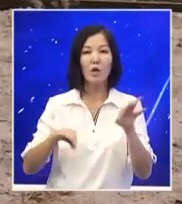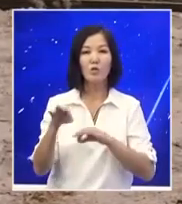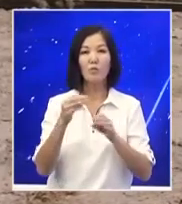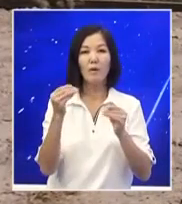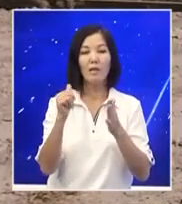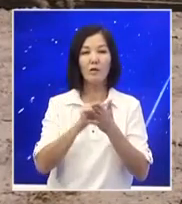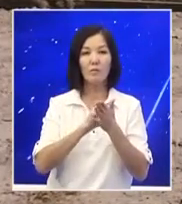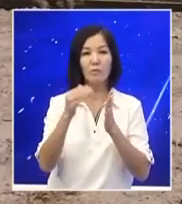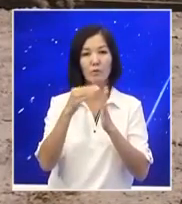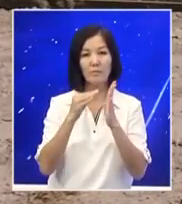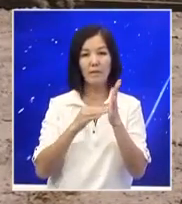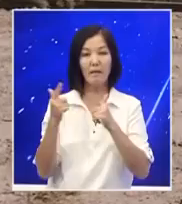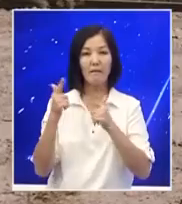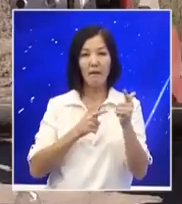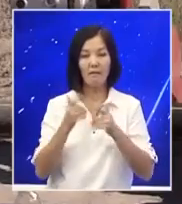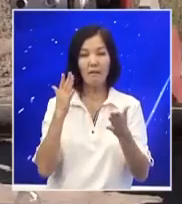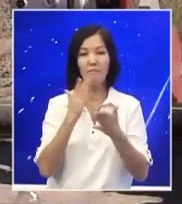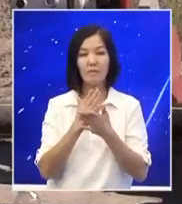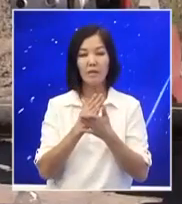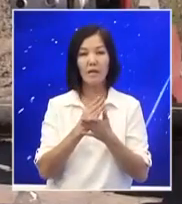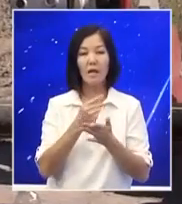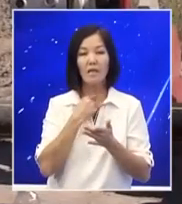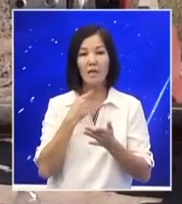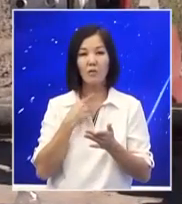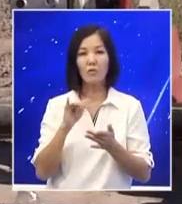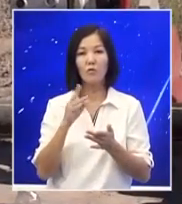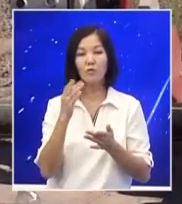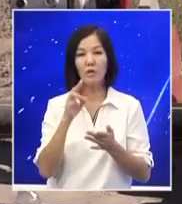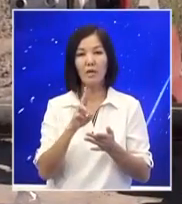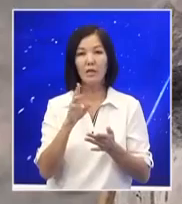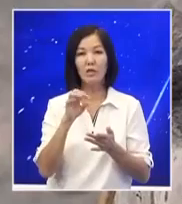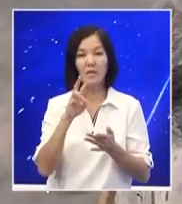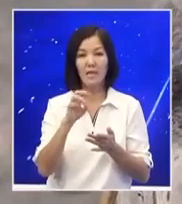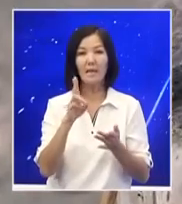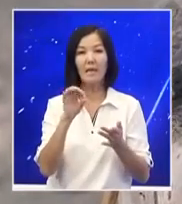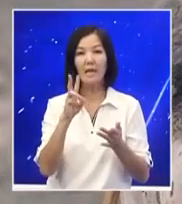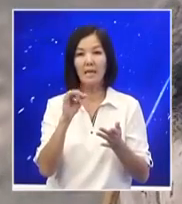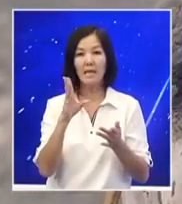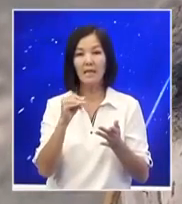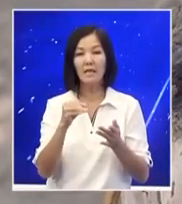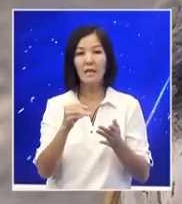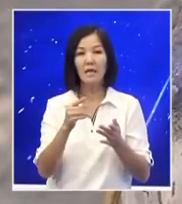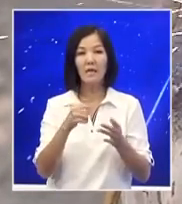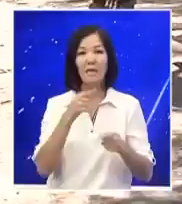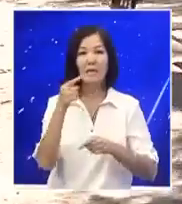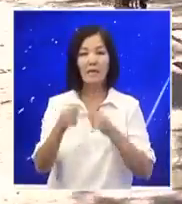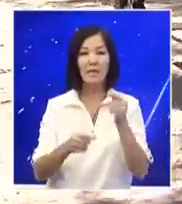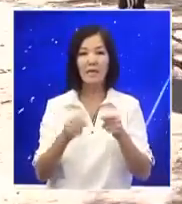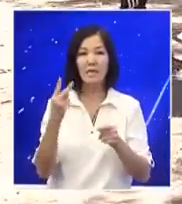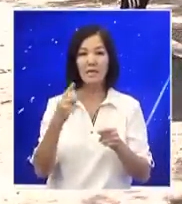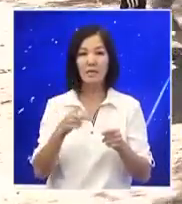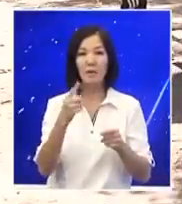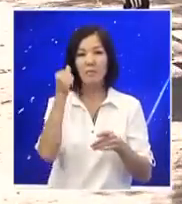сметалық құжаттар жасалып жатыр. Талдықорған, Үшарал, Шелек, Кеген, Нарынқол бағыттарындағы жұмыс бұйыртса 2021